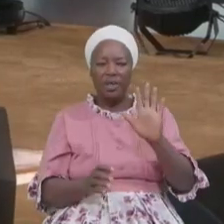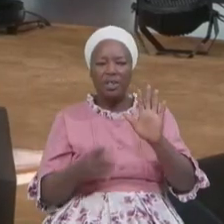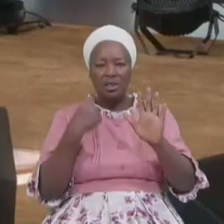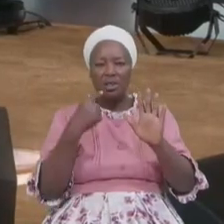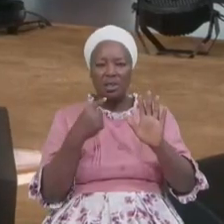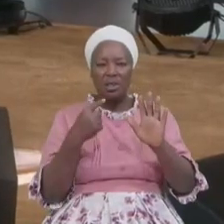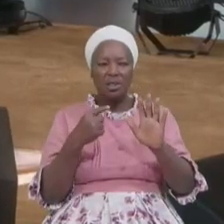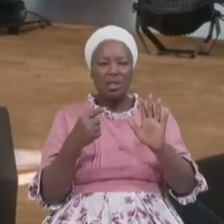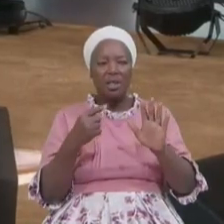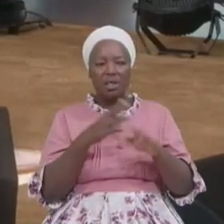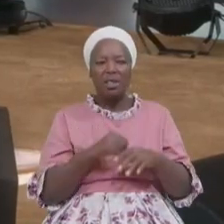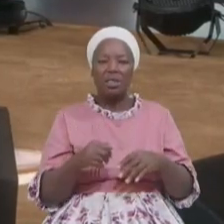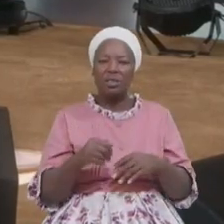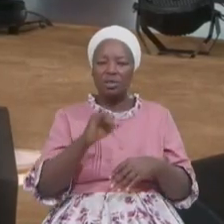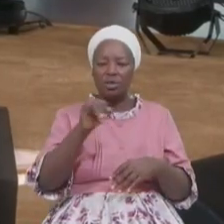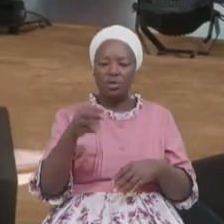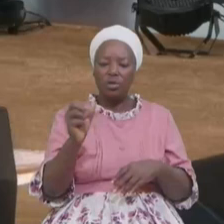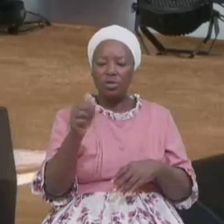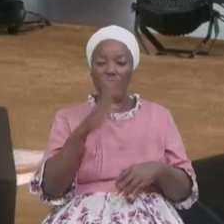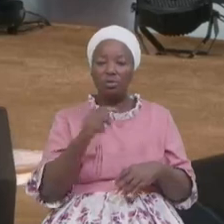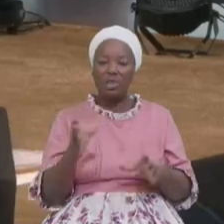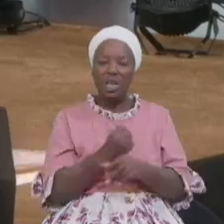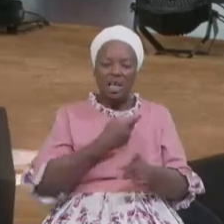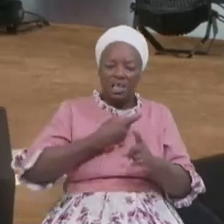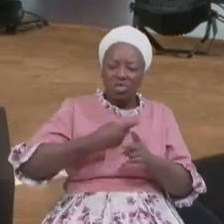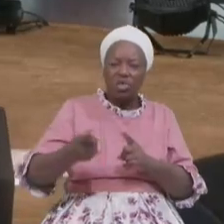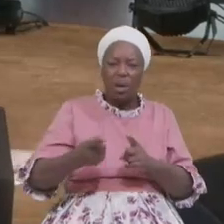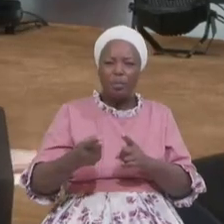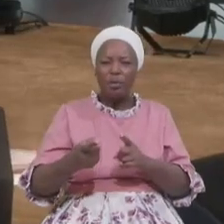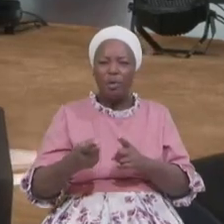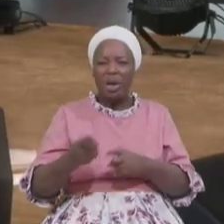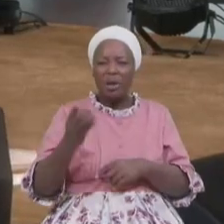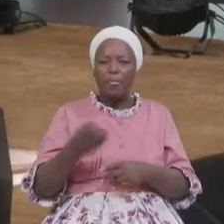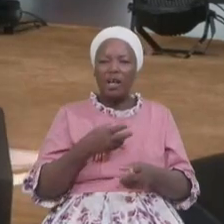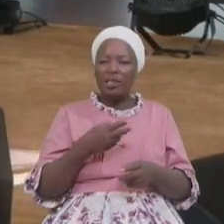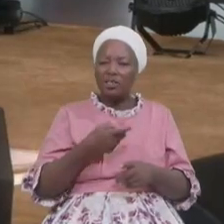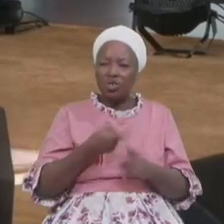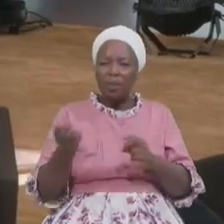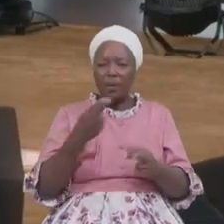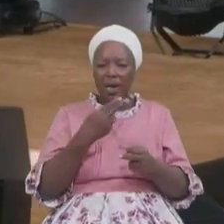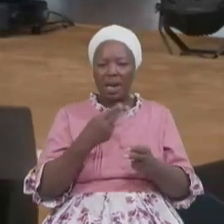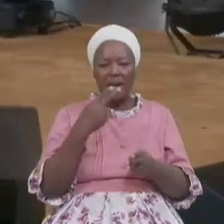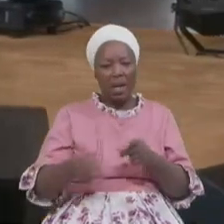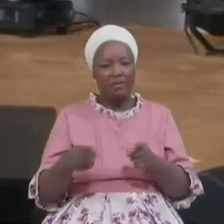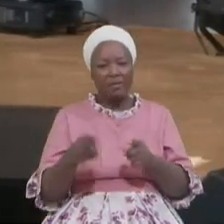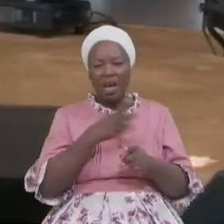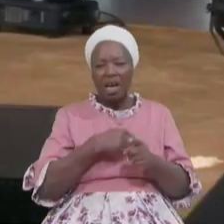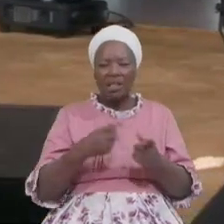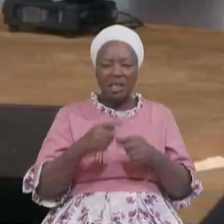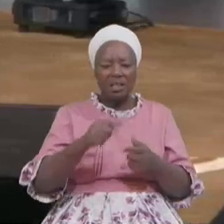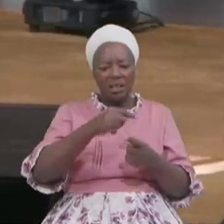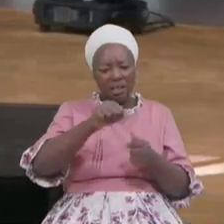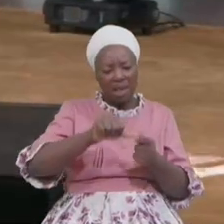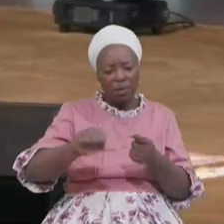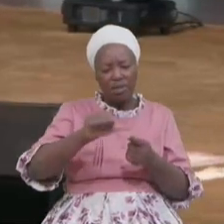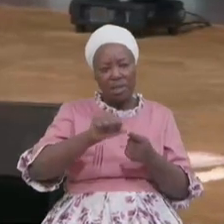Josué devait prendre des couteaux aigus pour circoncire les enfants d'Israël. La deuxième fois, pourquoi la deuxième fois?